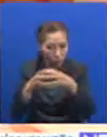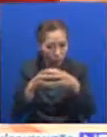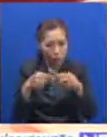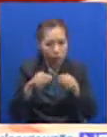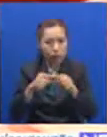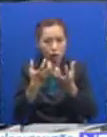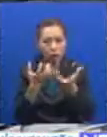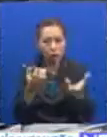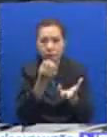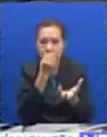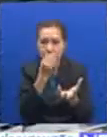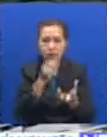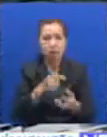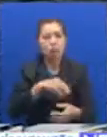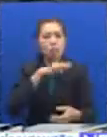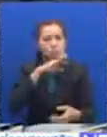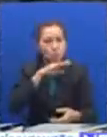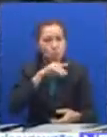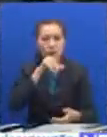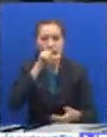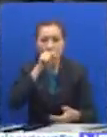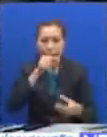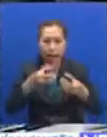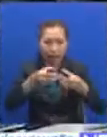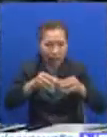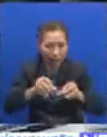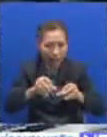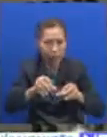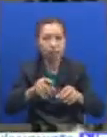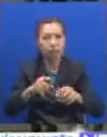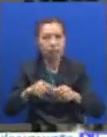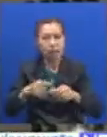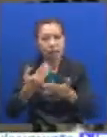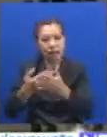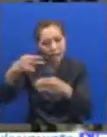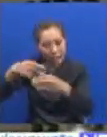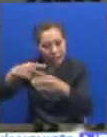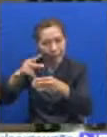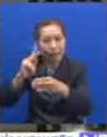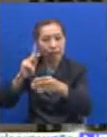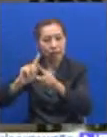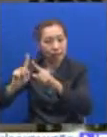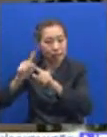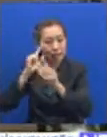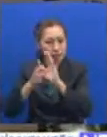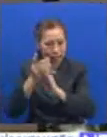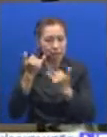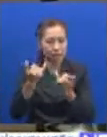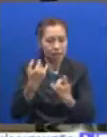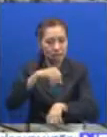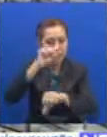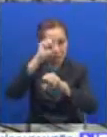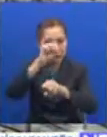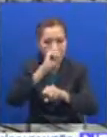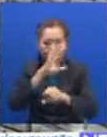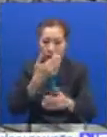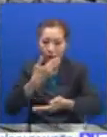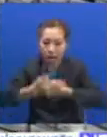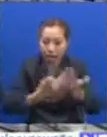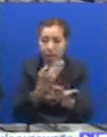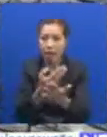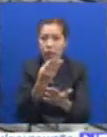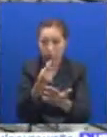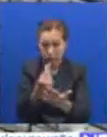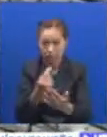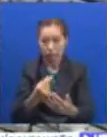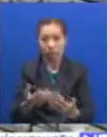ารเช่นเนื้อหมูเนื้อไก่ไข่ไก่และราคาก๊าซหุงต้มภายในสัปดาห์นี้เช่นกันพร้อมกับจะยังคง